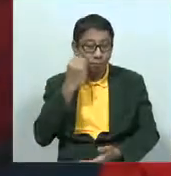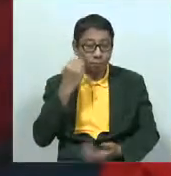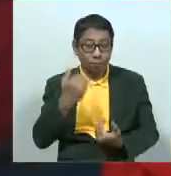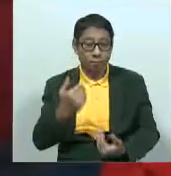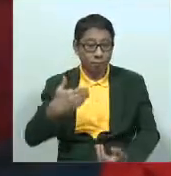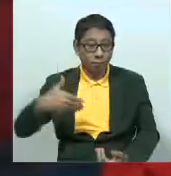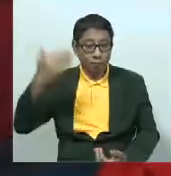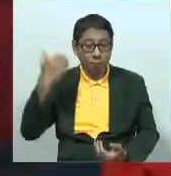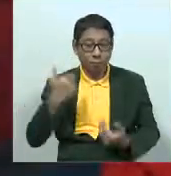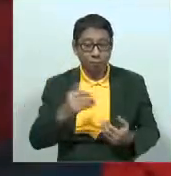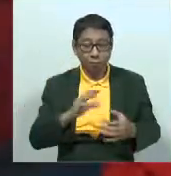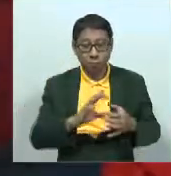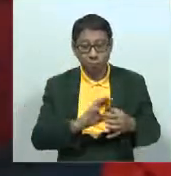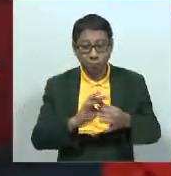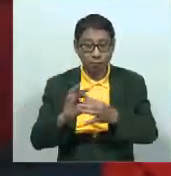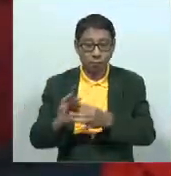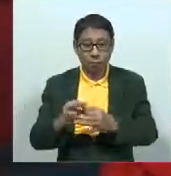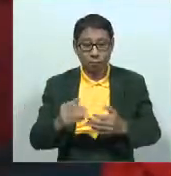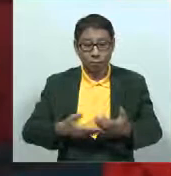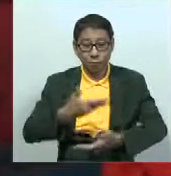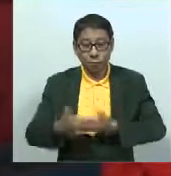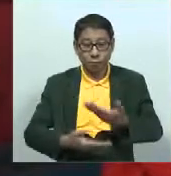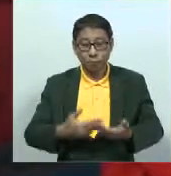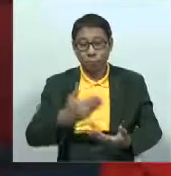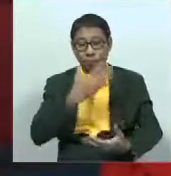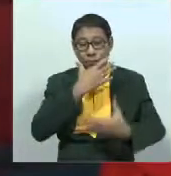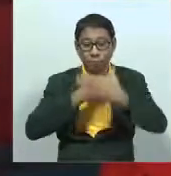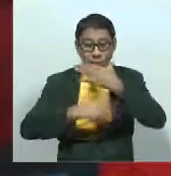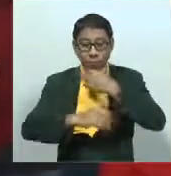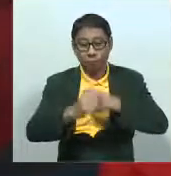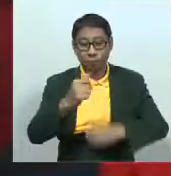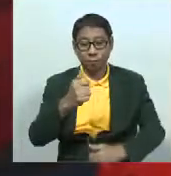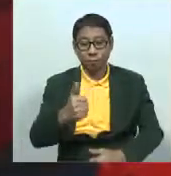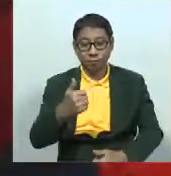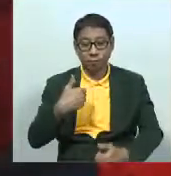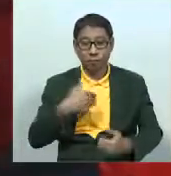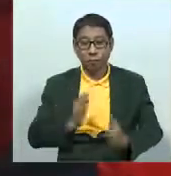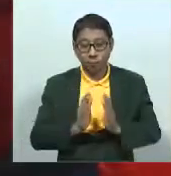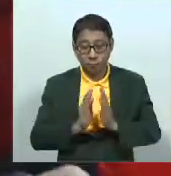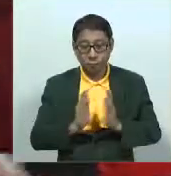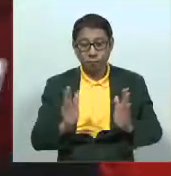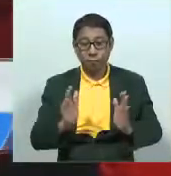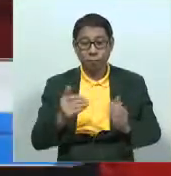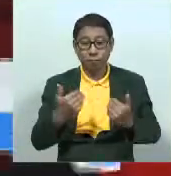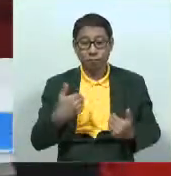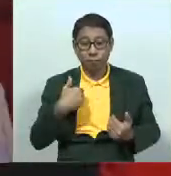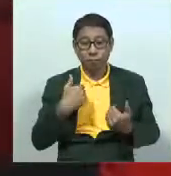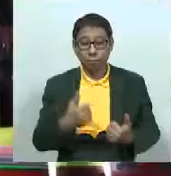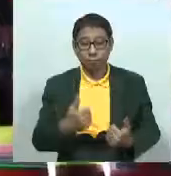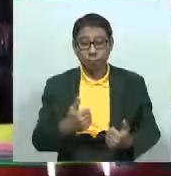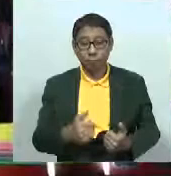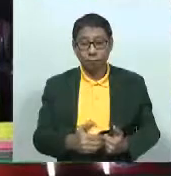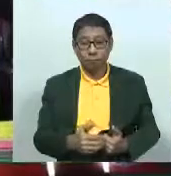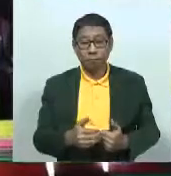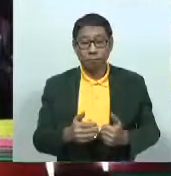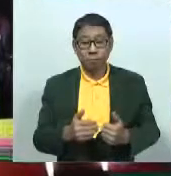มัยก่อนผูกสัญญาลำบากเหมือนก็เอามาขายงิ้วเลยอะคือทำนองเนี้ยแต่ก็ต้องขอบคุณกันนะมีได้ทุกวันเนี้ย